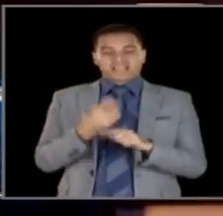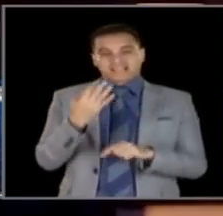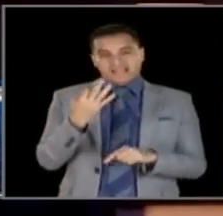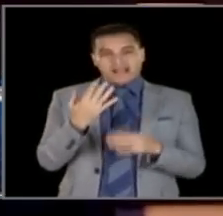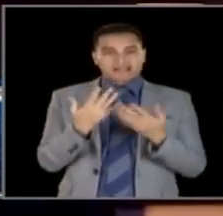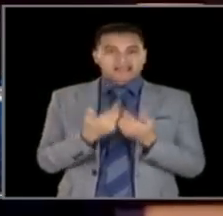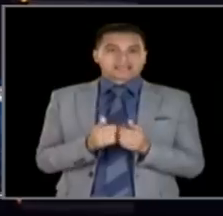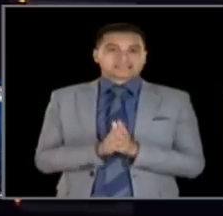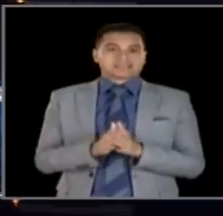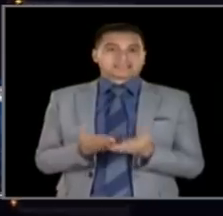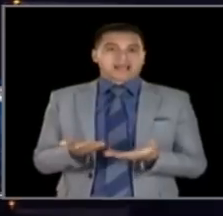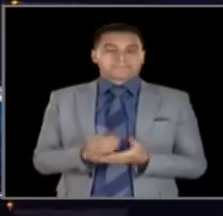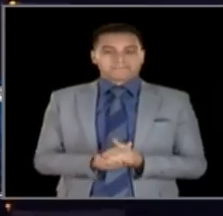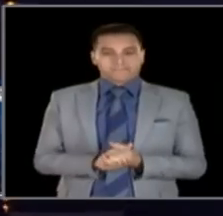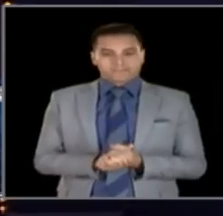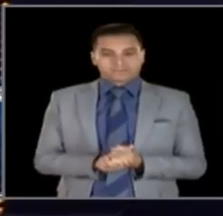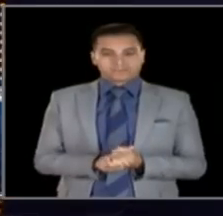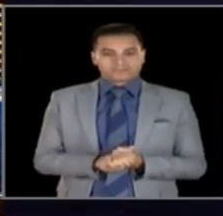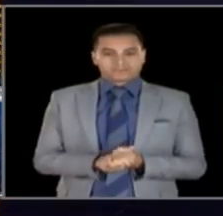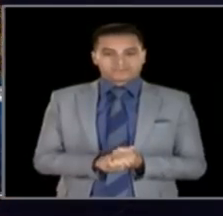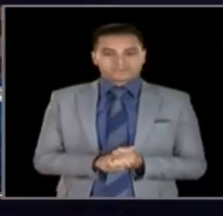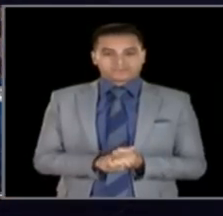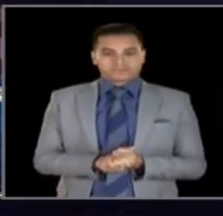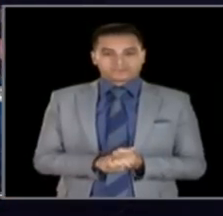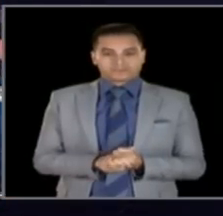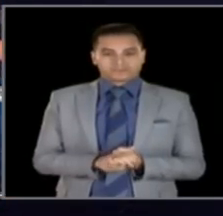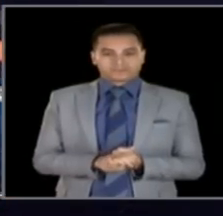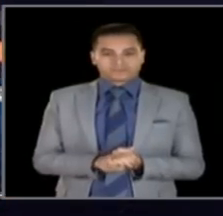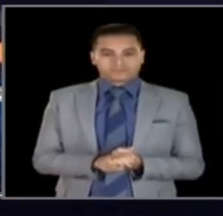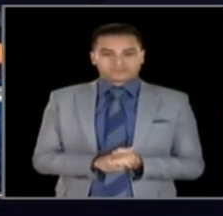في 3 يساوي كام؟